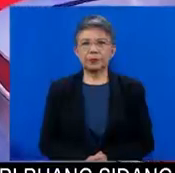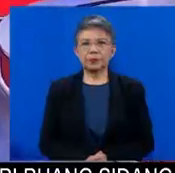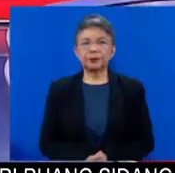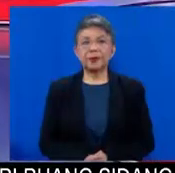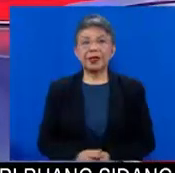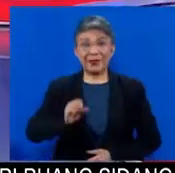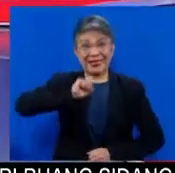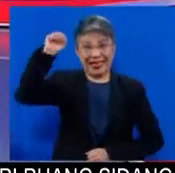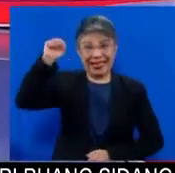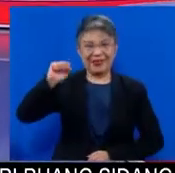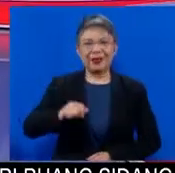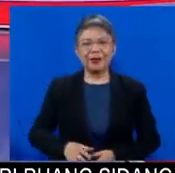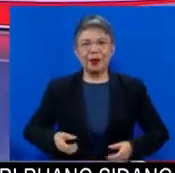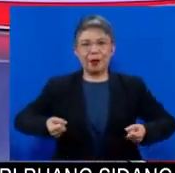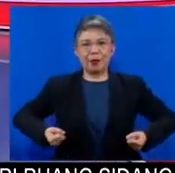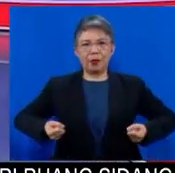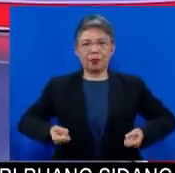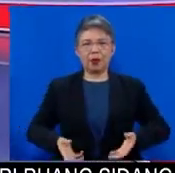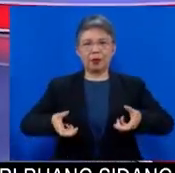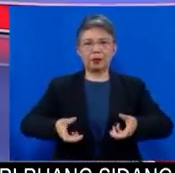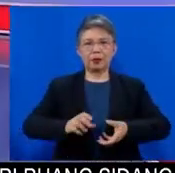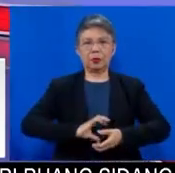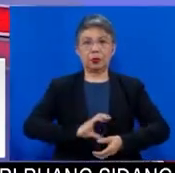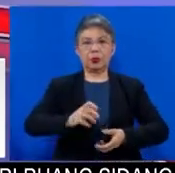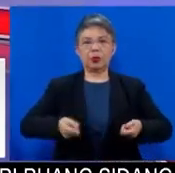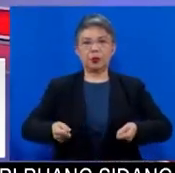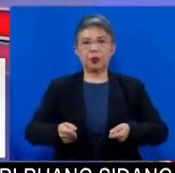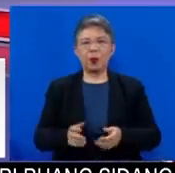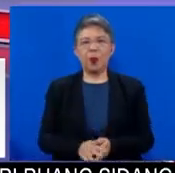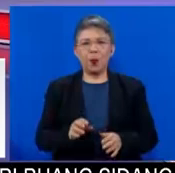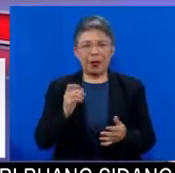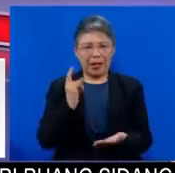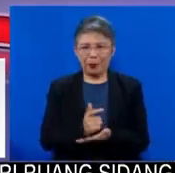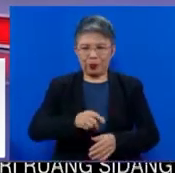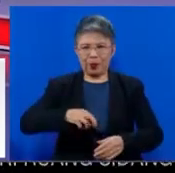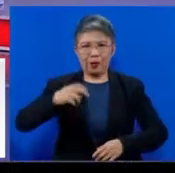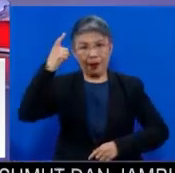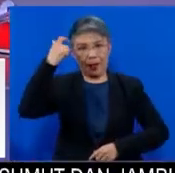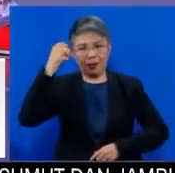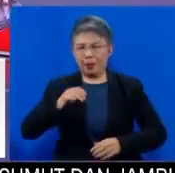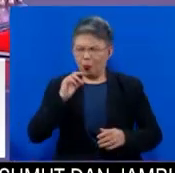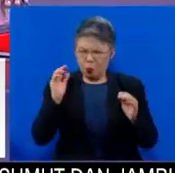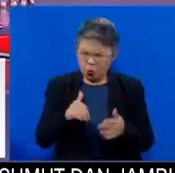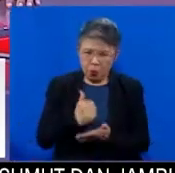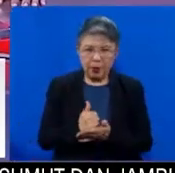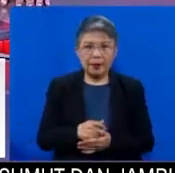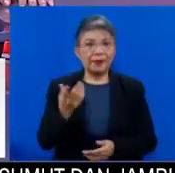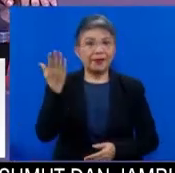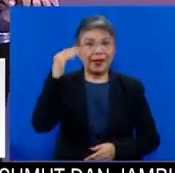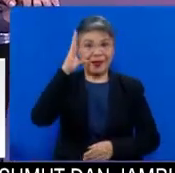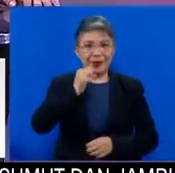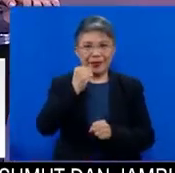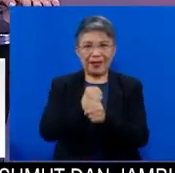Menjelang hari kemerdekaan, pasukan pengibar bendera pusaka atau Capaska semakin memantapkan langkah dan gerakan dalam gladi kotor upacara